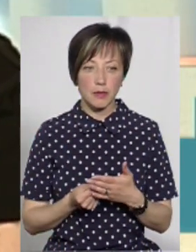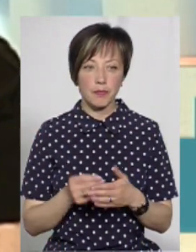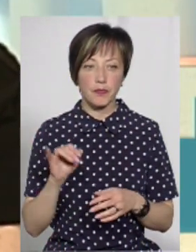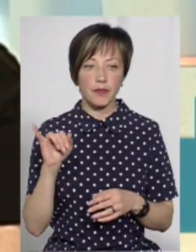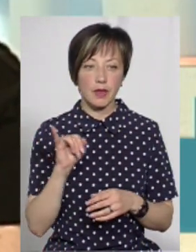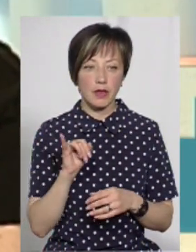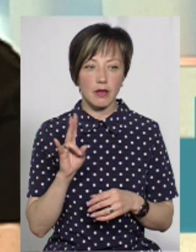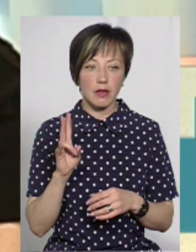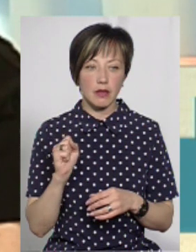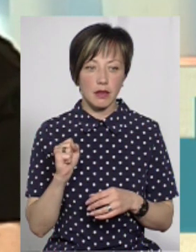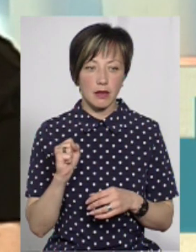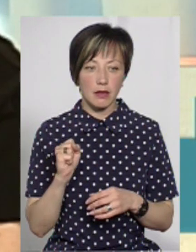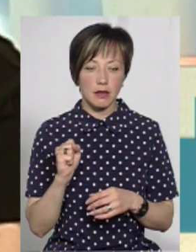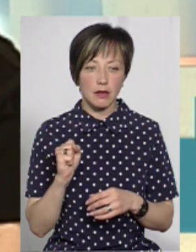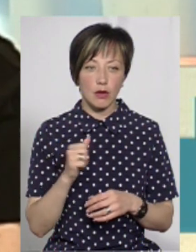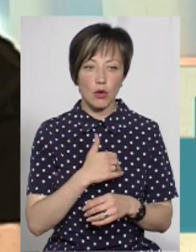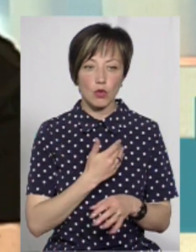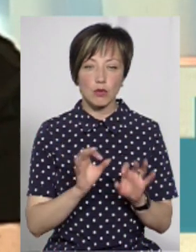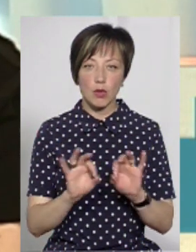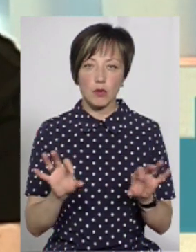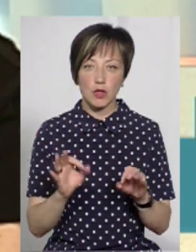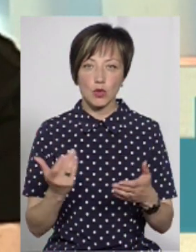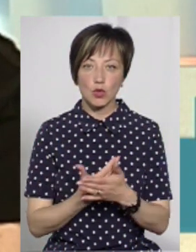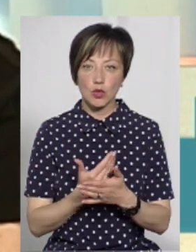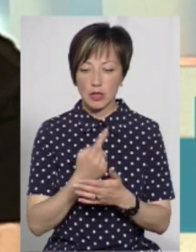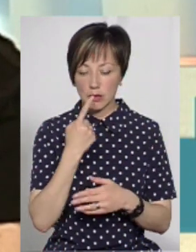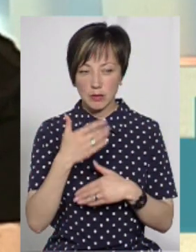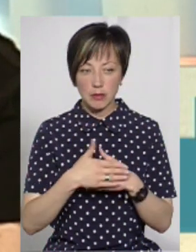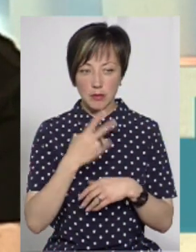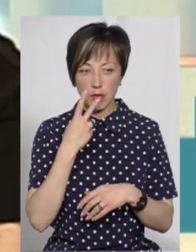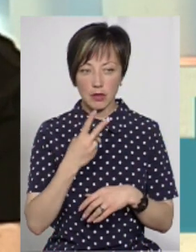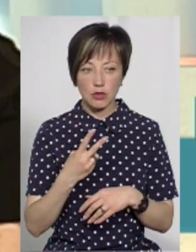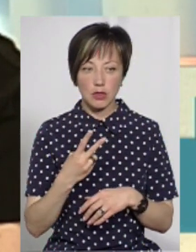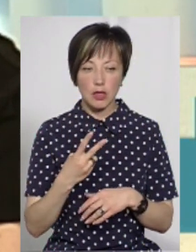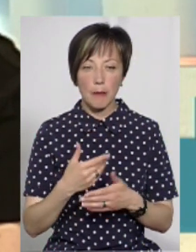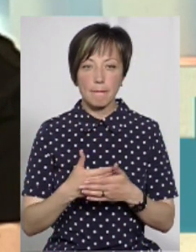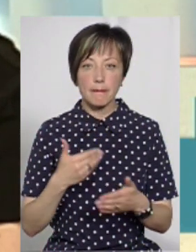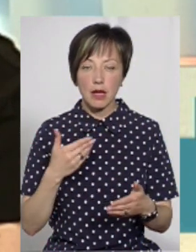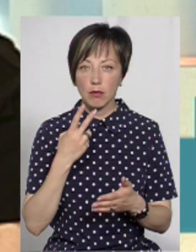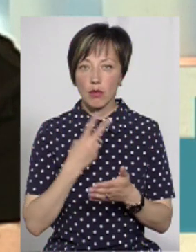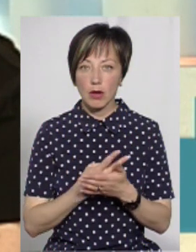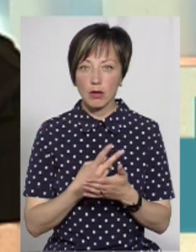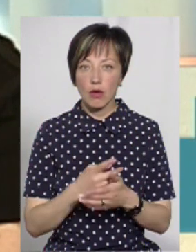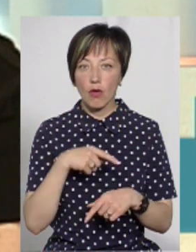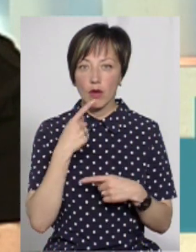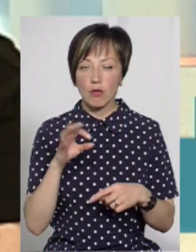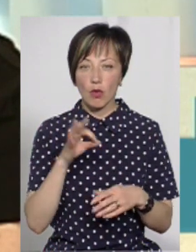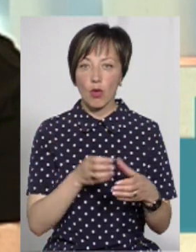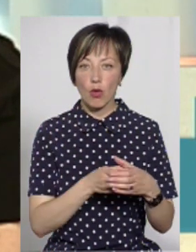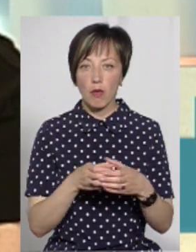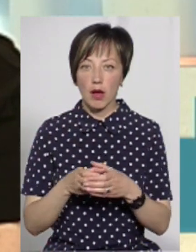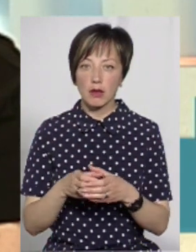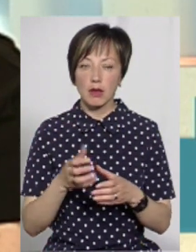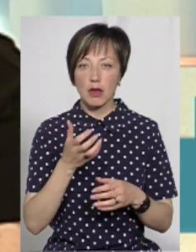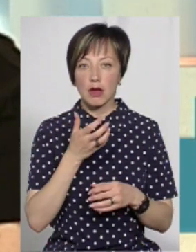І хочу прокоментувати сюжет, який ми щойно бачили. Перед тим, як його показати, ми говорили про громади,